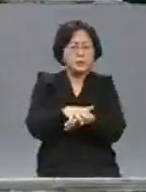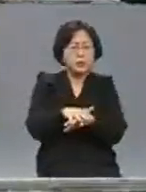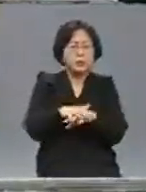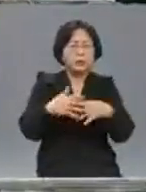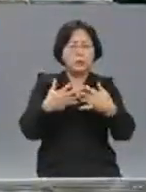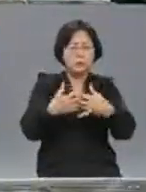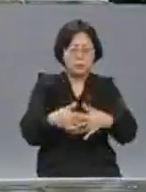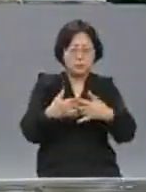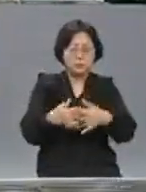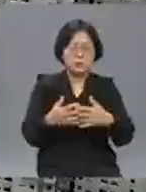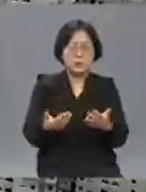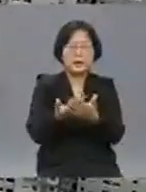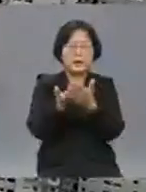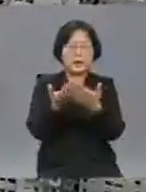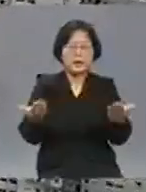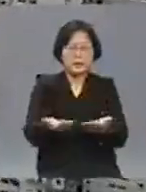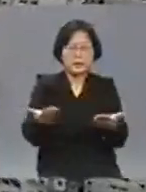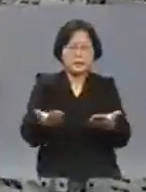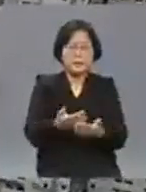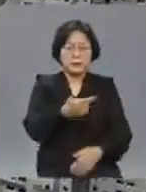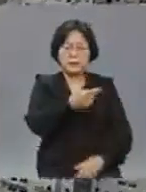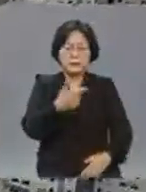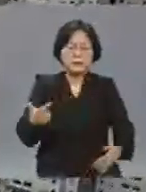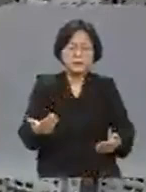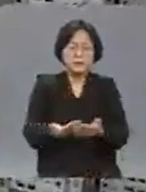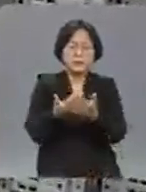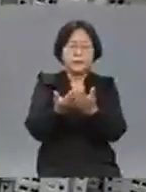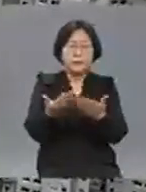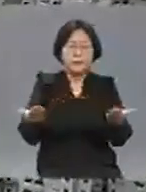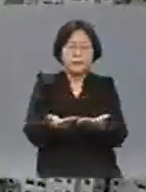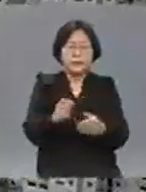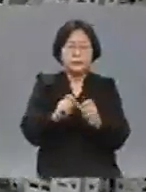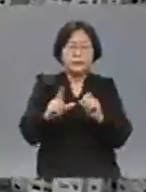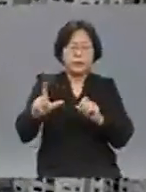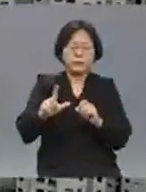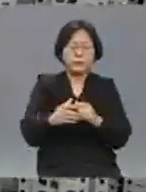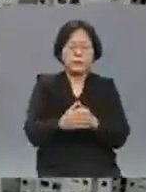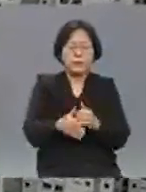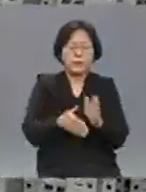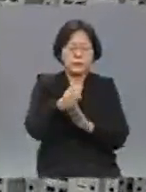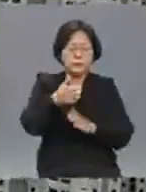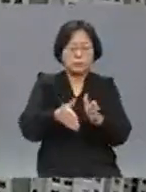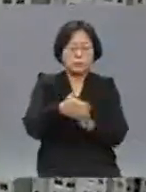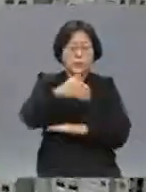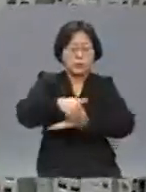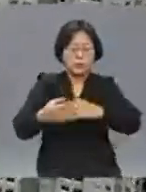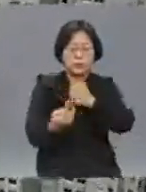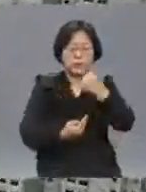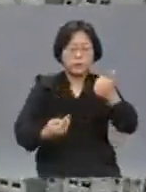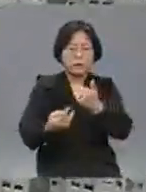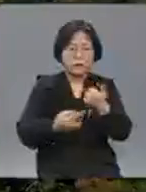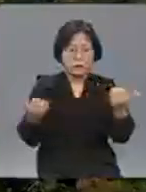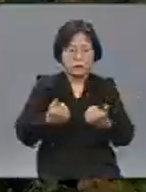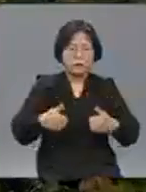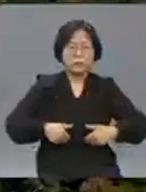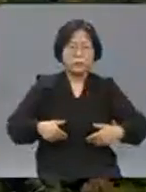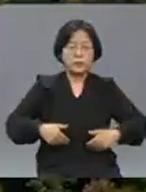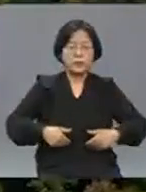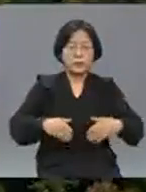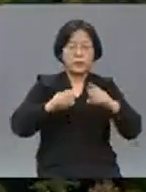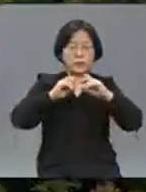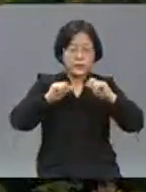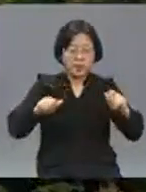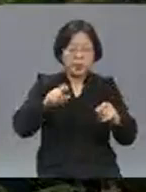전방 일신방직 개발 사업, 대규모 개발 사업은 대부분 지자체의 도시계획위원회를 거쳐야 합니다.